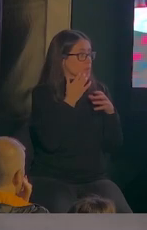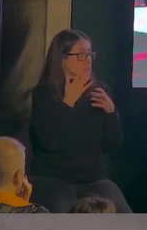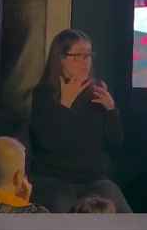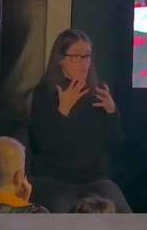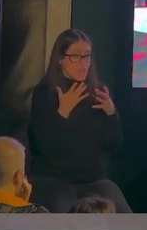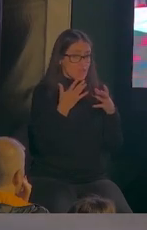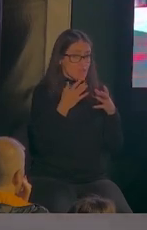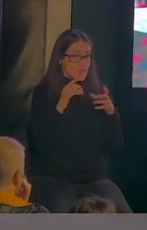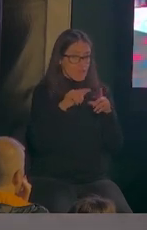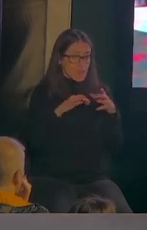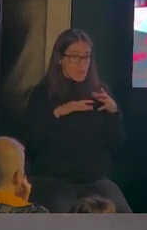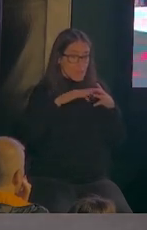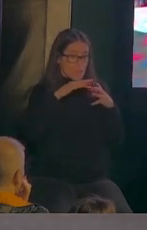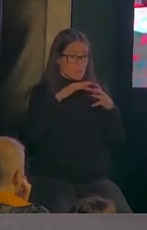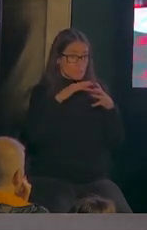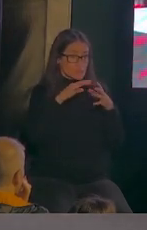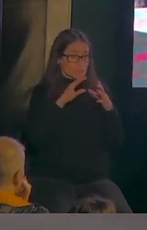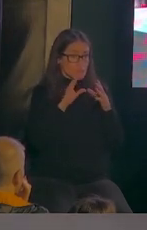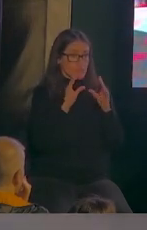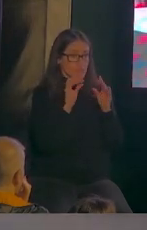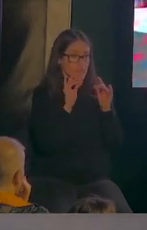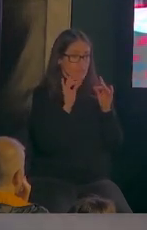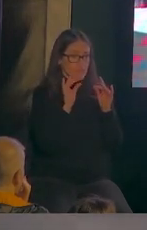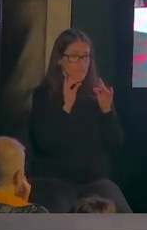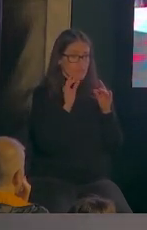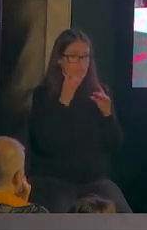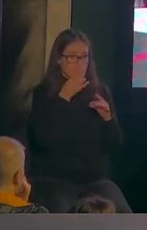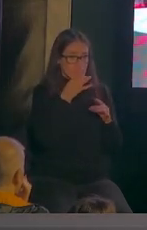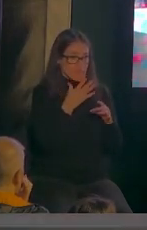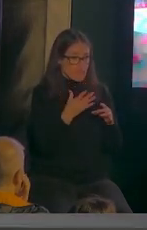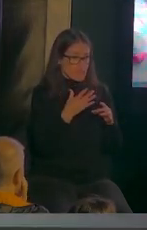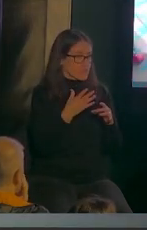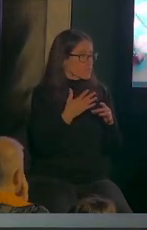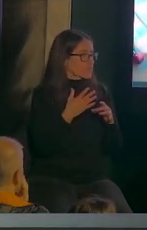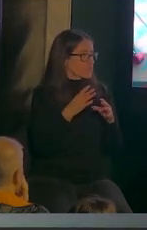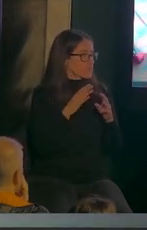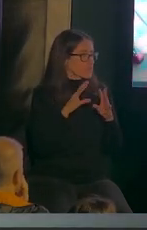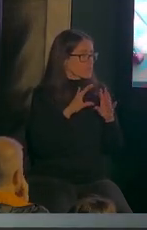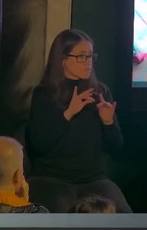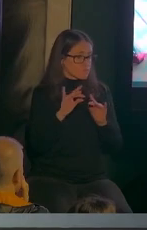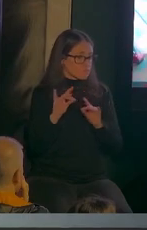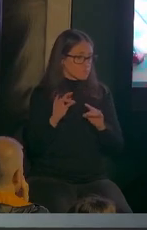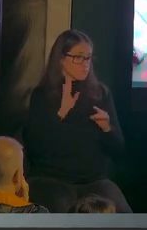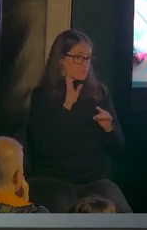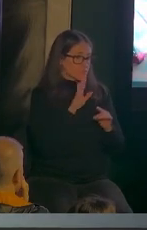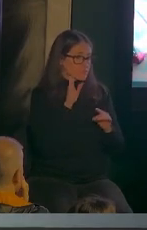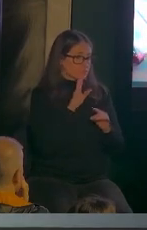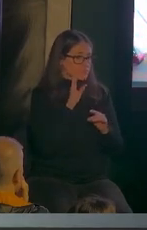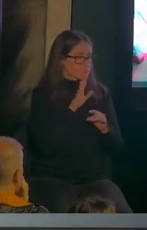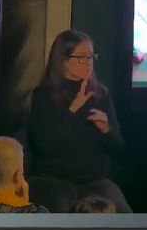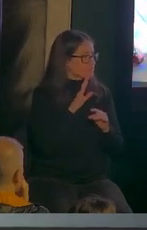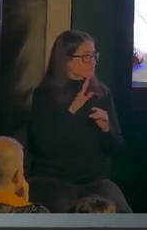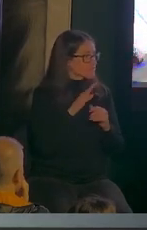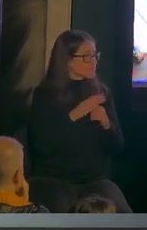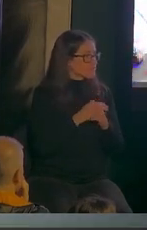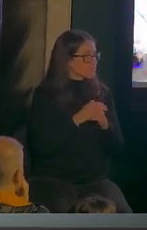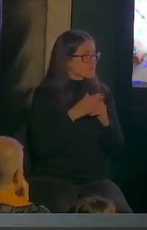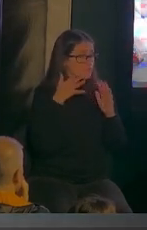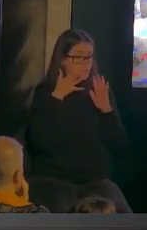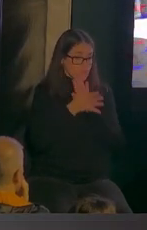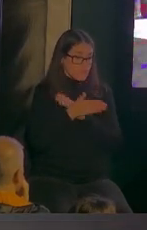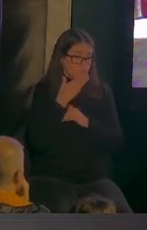pel contacte, com que també s'escalfa molt ràpid, ho estaria embrutant tot. Llavors m'interessa que